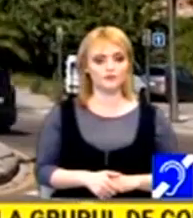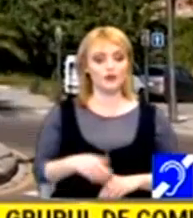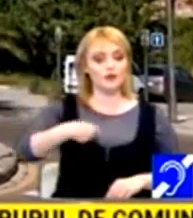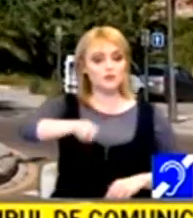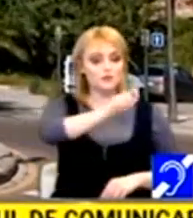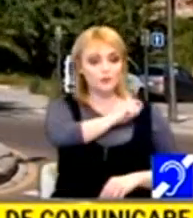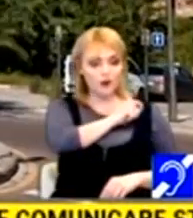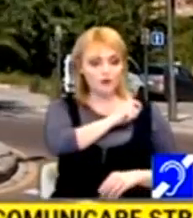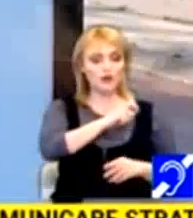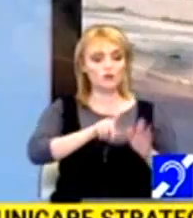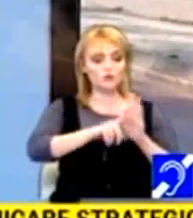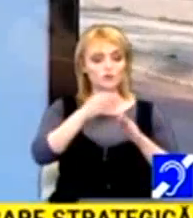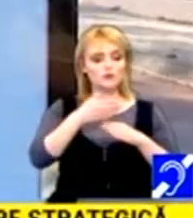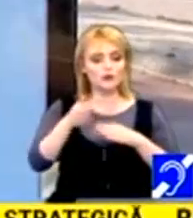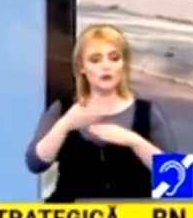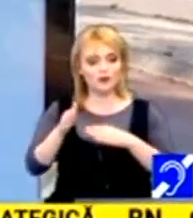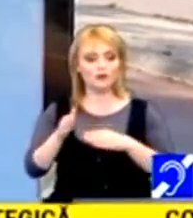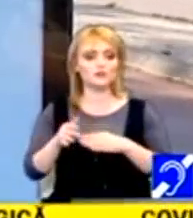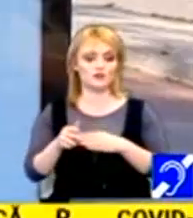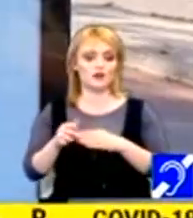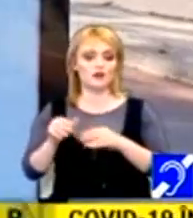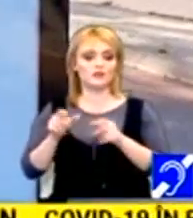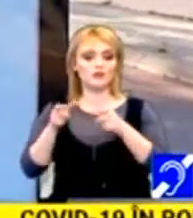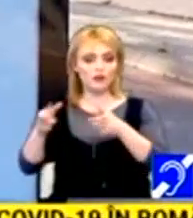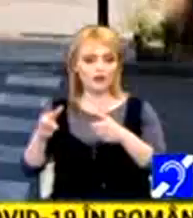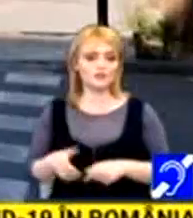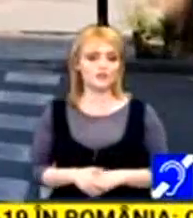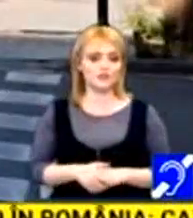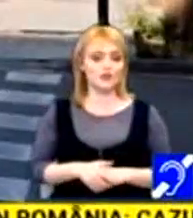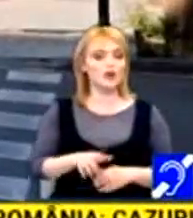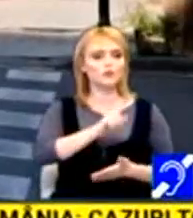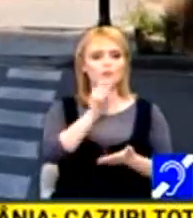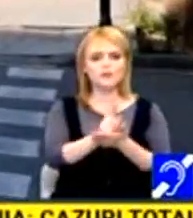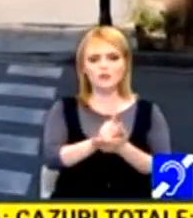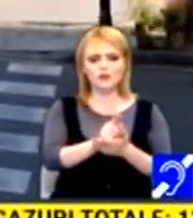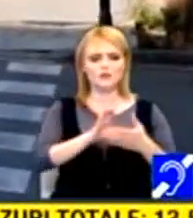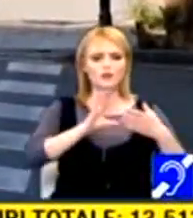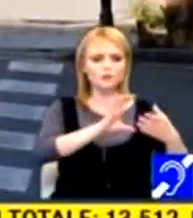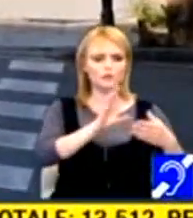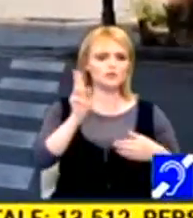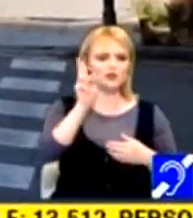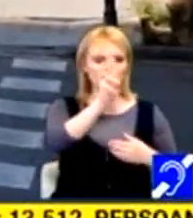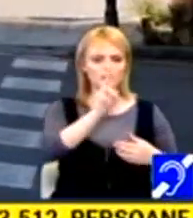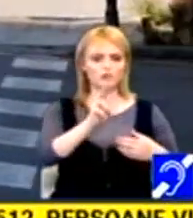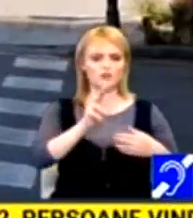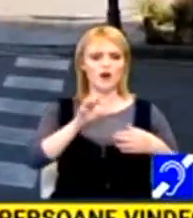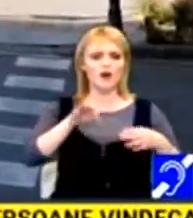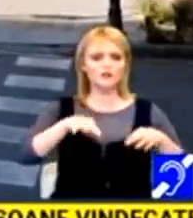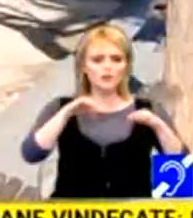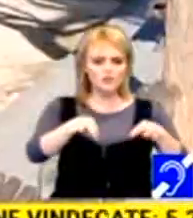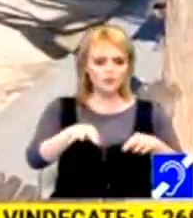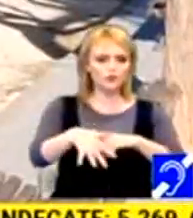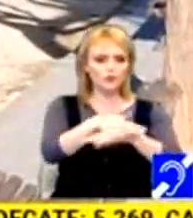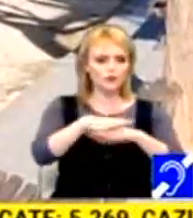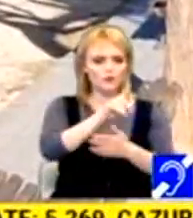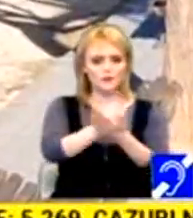Spania a început să iasă din izolare. De astăzi e obligatorie masca în mijloacele de transport în comun. Autoritățile au anunțat că distribuie 6 milioane